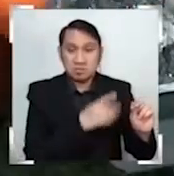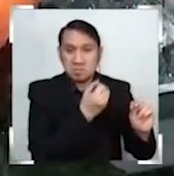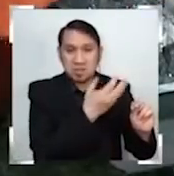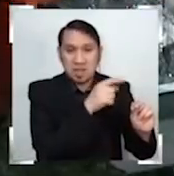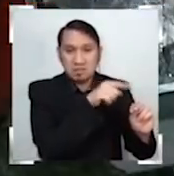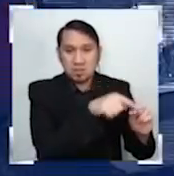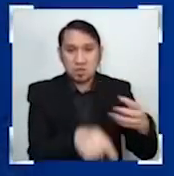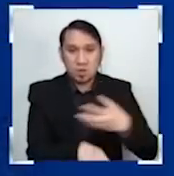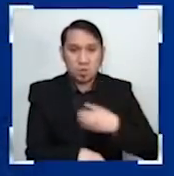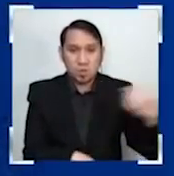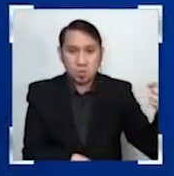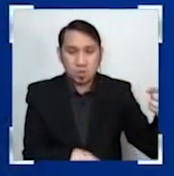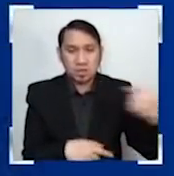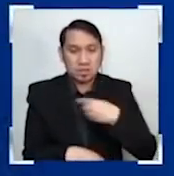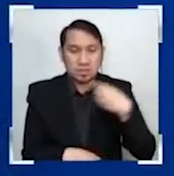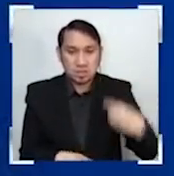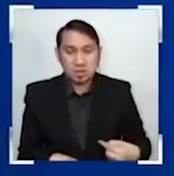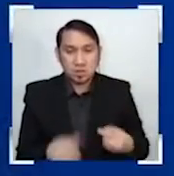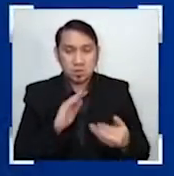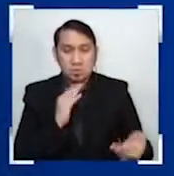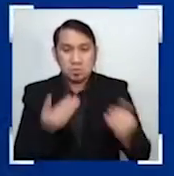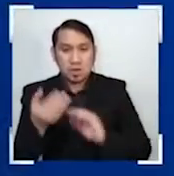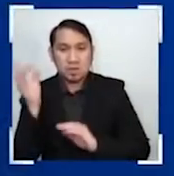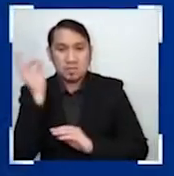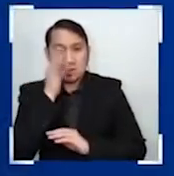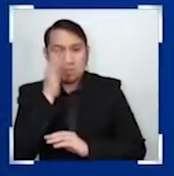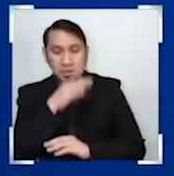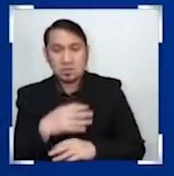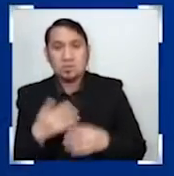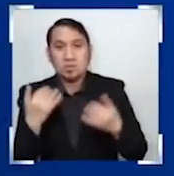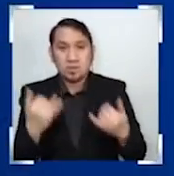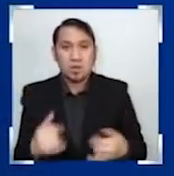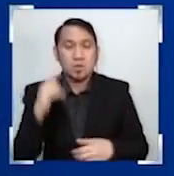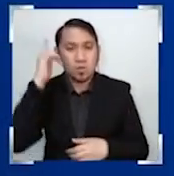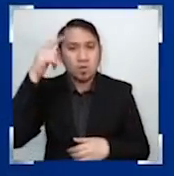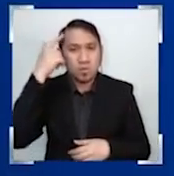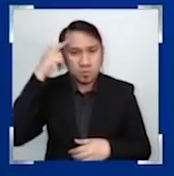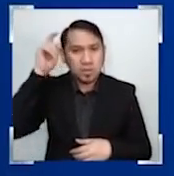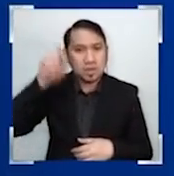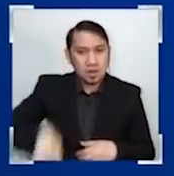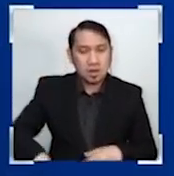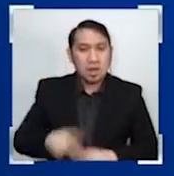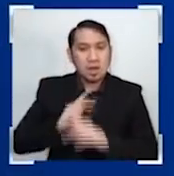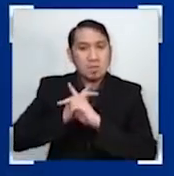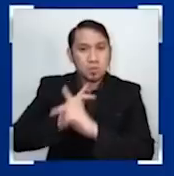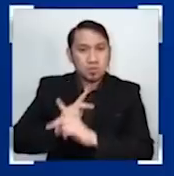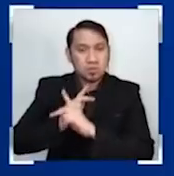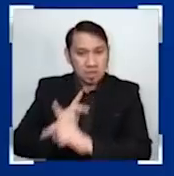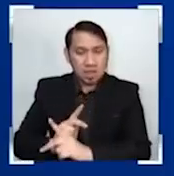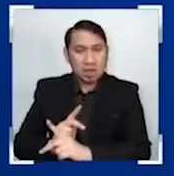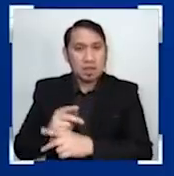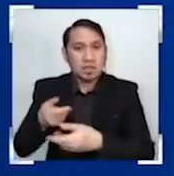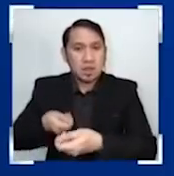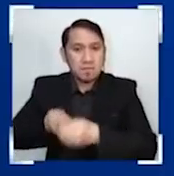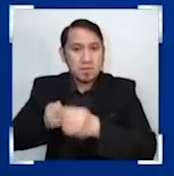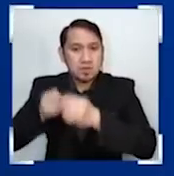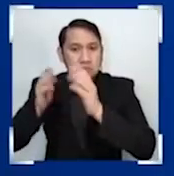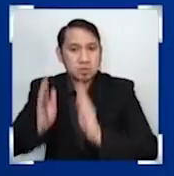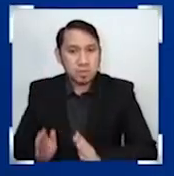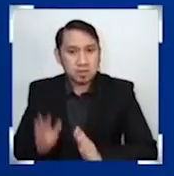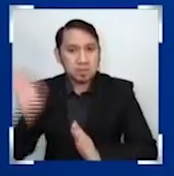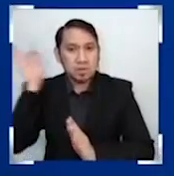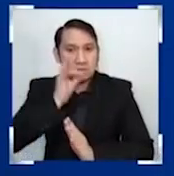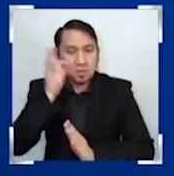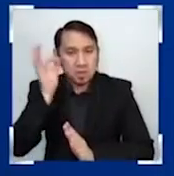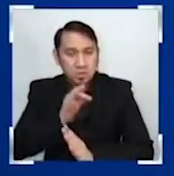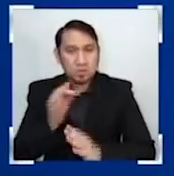ng BFAR, ang magagawa ng gobyerno is protektahan sila, protect our fishermen, the fishing vessels, and the environment. But we have